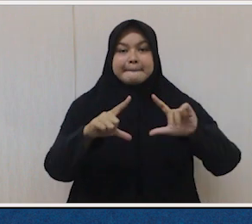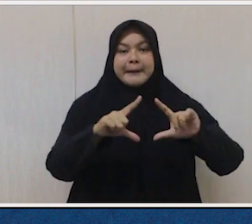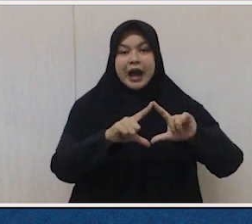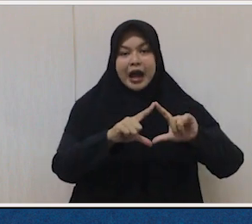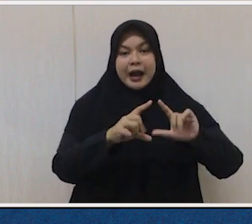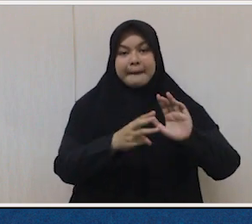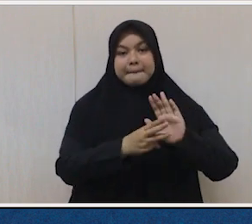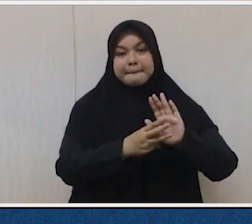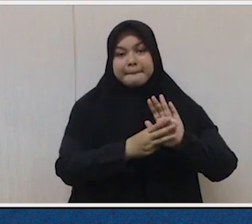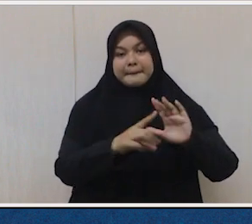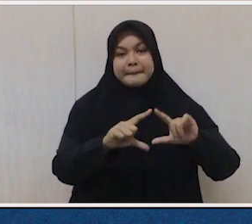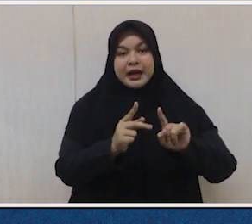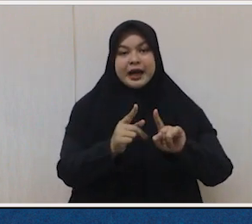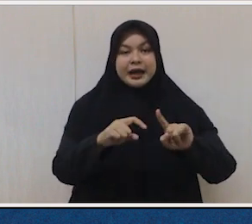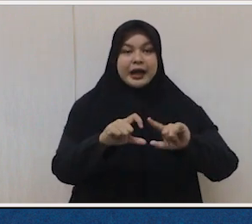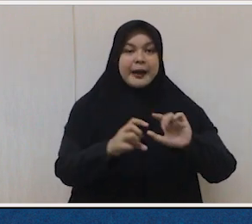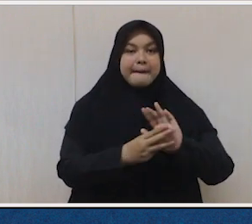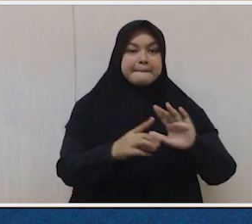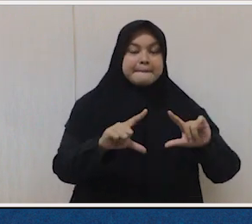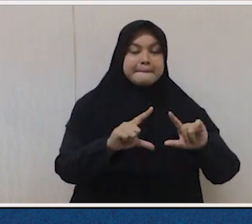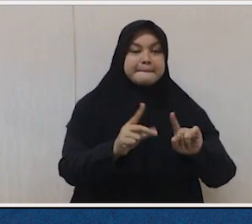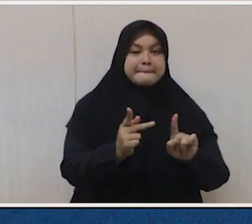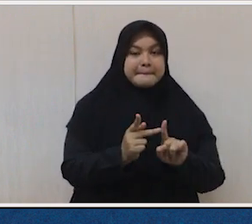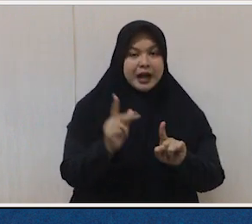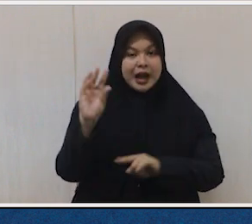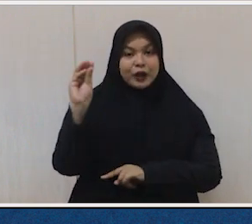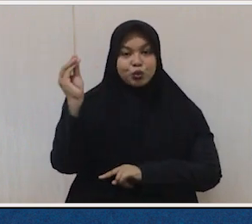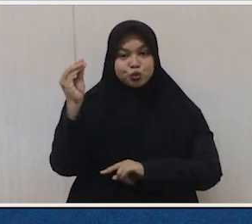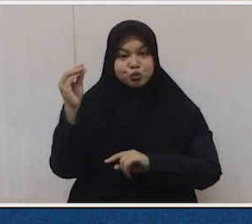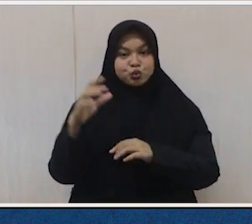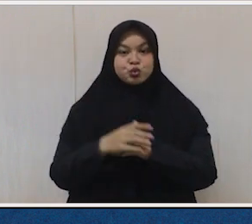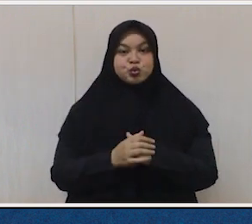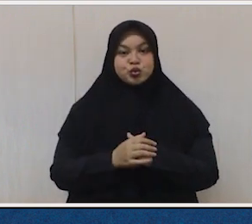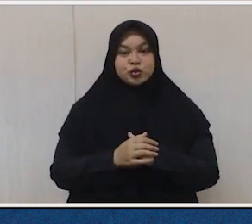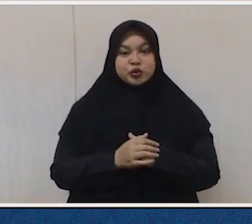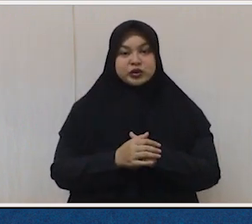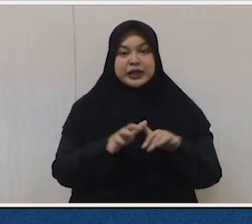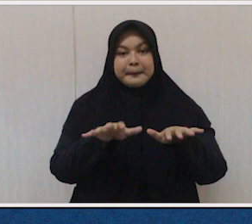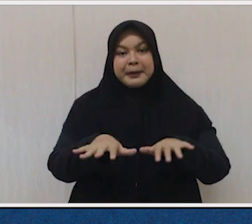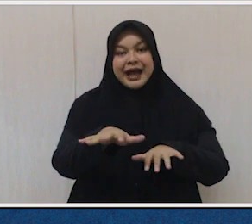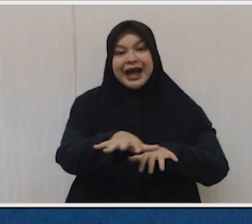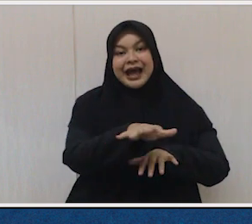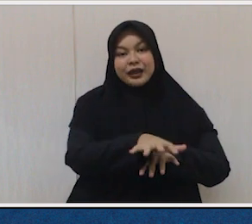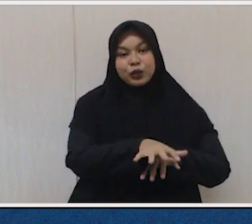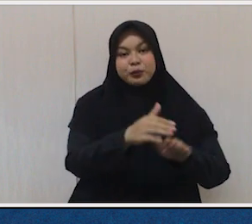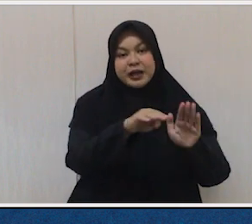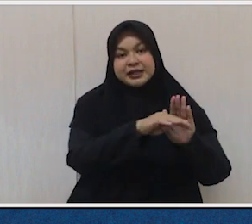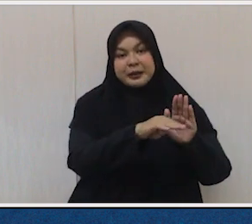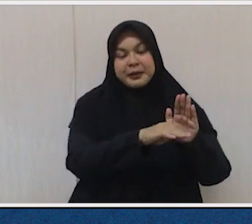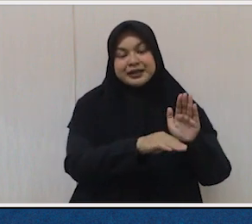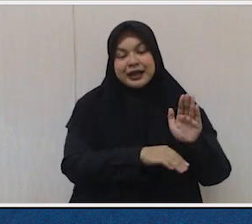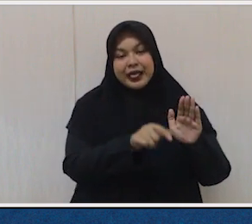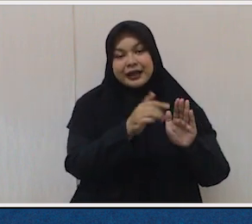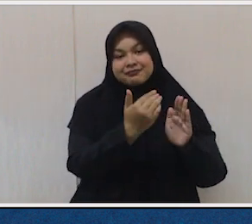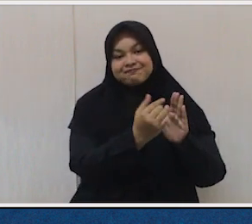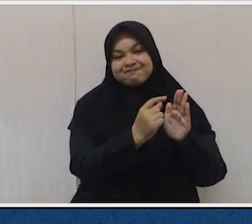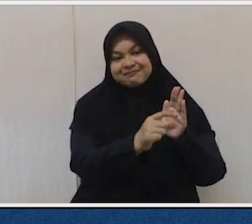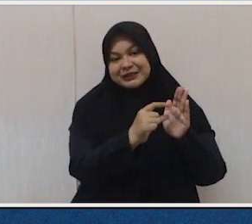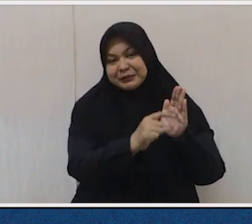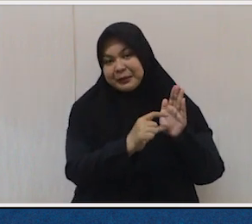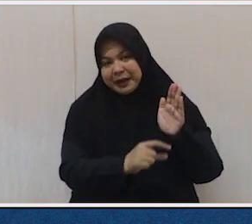Mahkamah Agung perwakilan Mahkamah Agung untuk untuk mengatur untuk setiap pasal yang mengatur Hakim